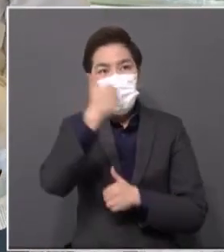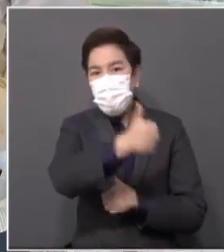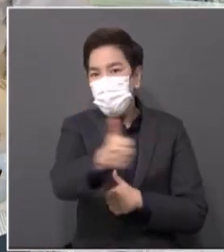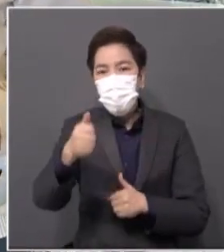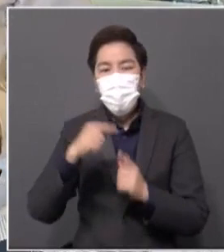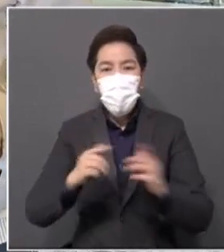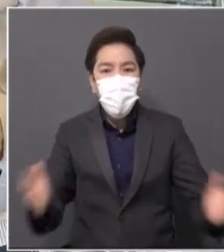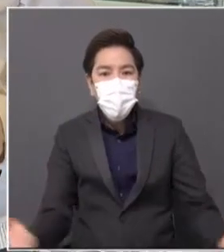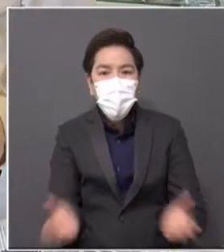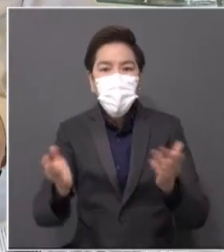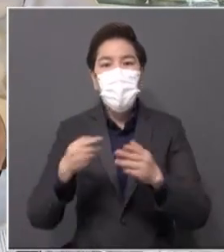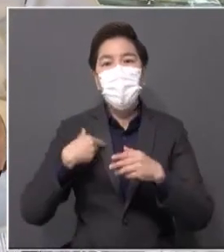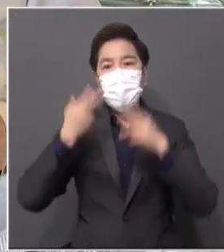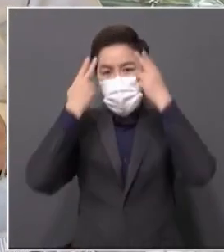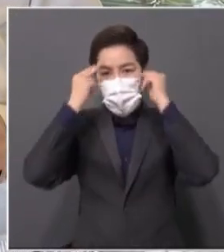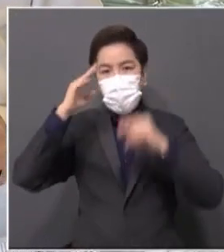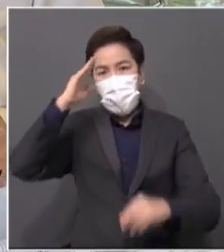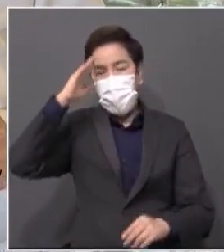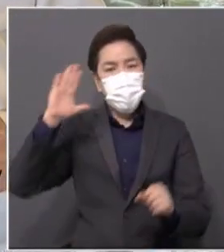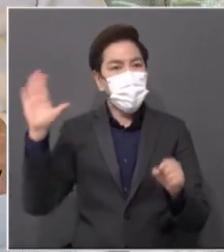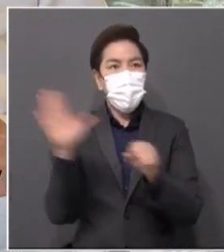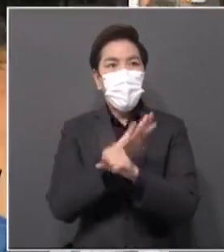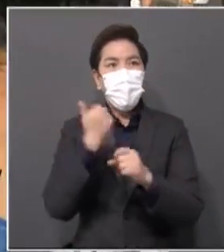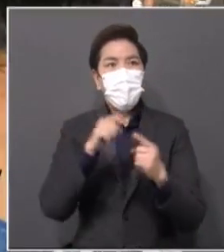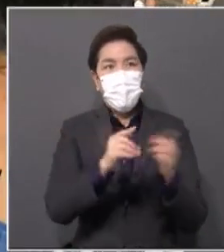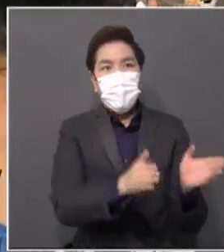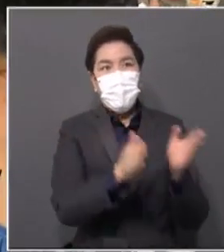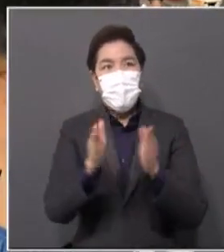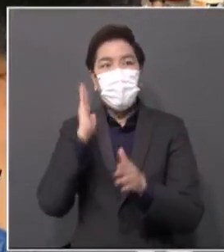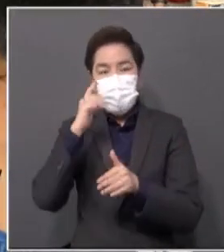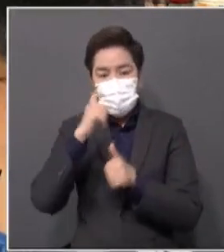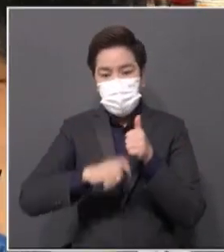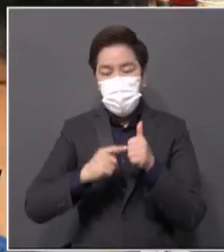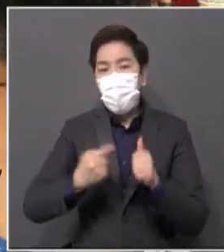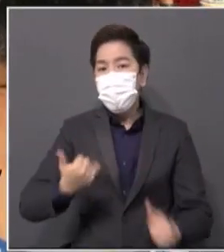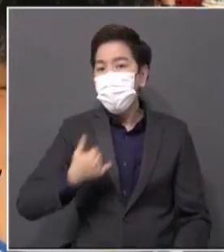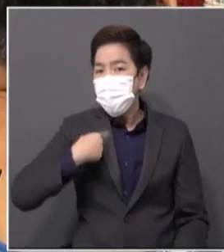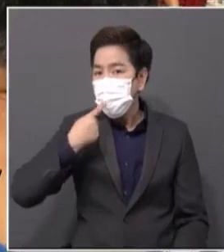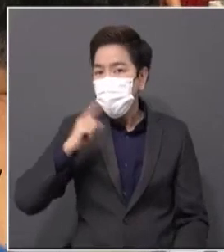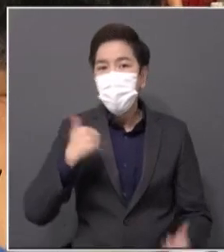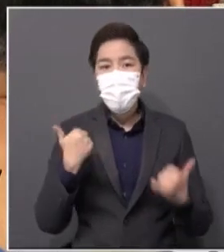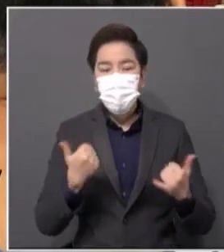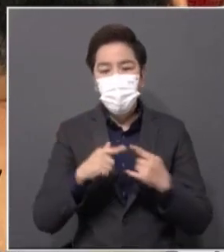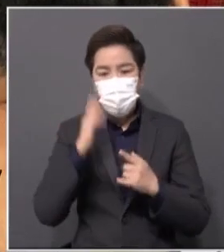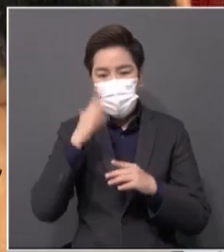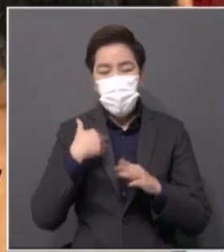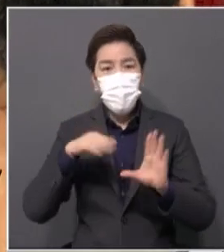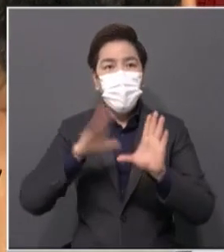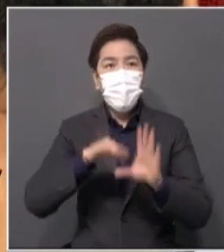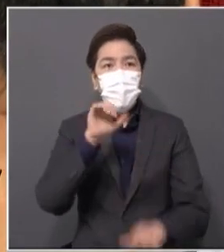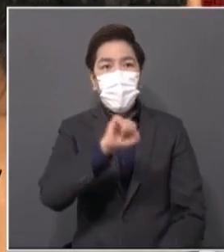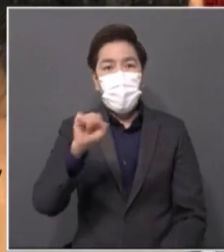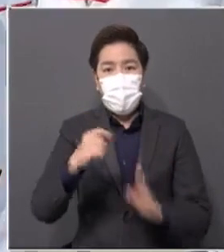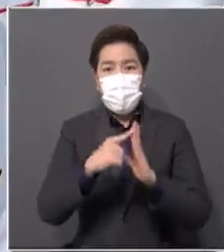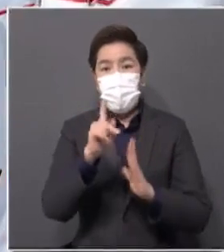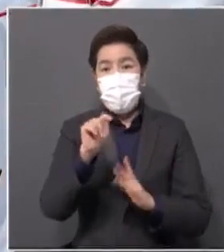หนุนลุงตู่แบบใจต่อใจเลยทีเดียวถัดมาคุณเอกณัฐพร้อมพันธ์นะครับยังกล่าวว่างานเปิดตัวว่าที่ผู้สมัครส.ส